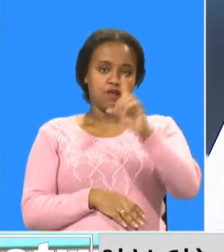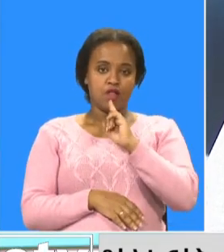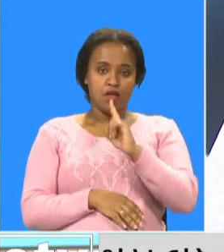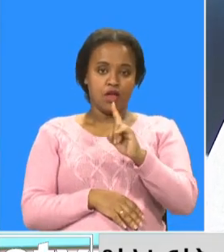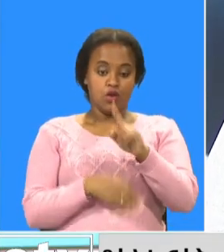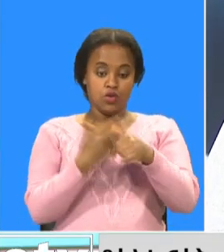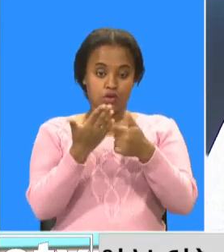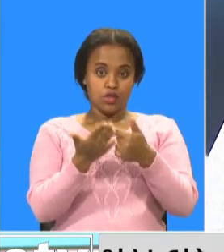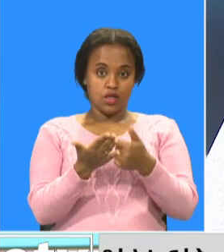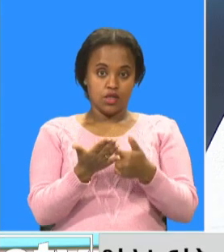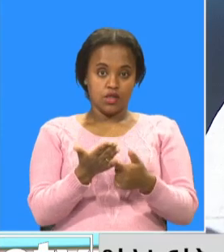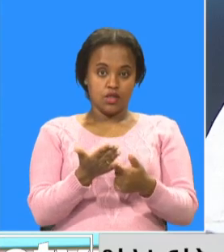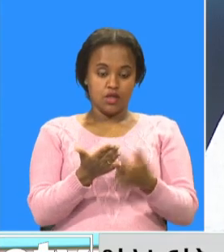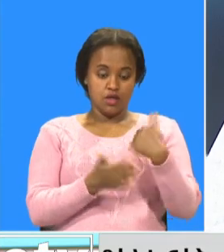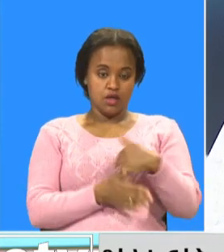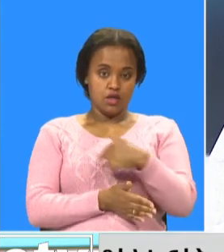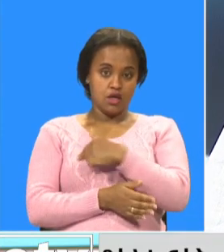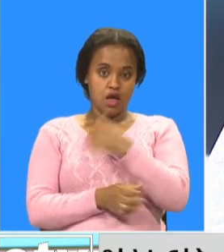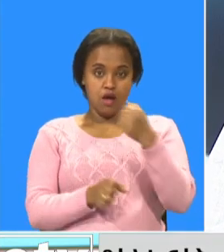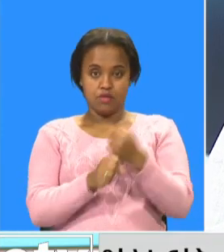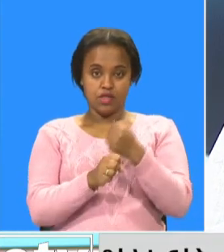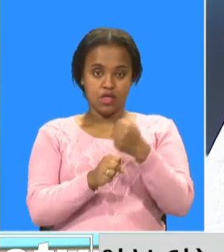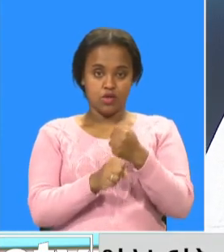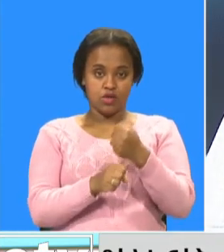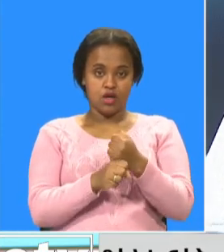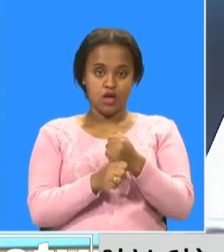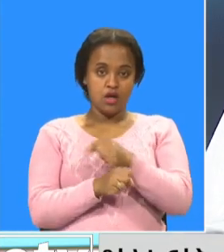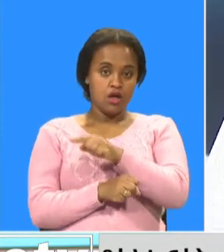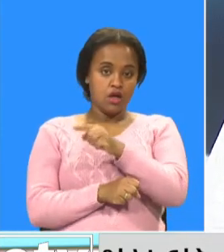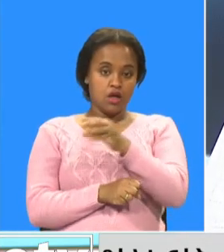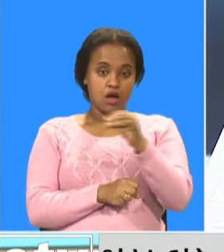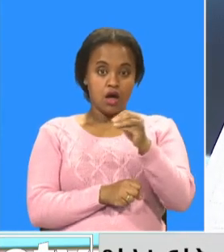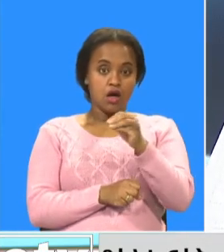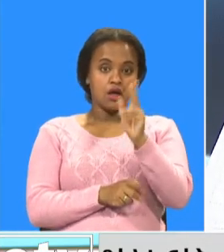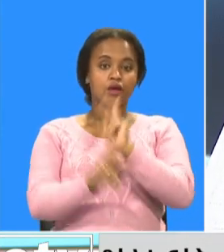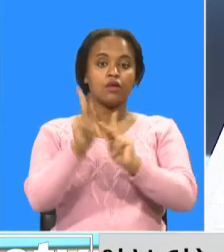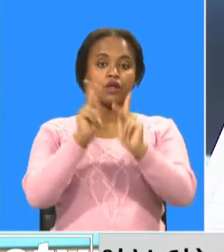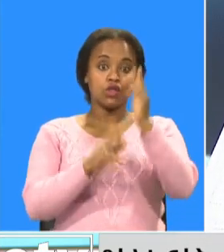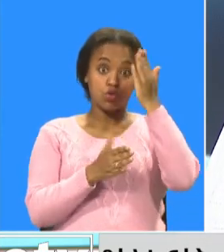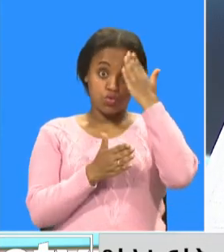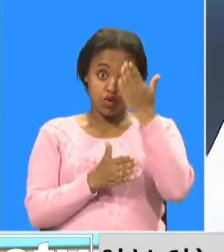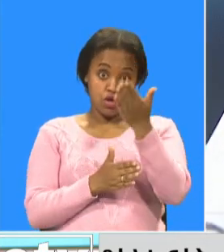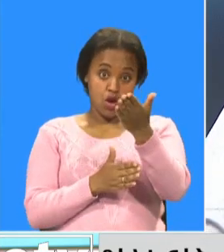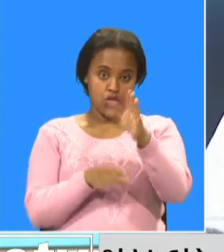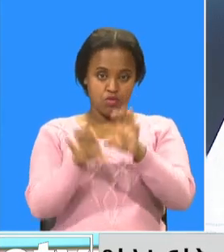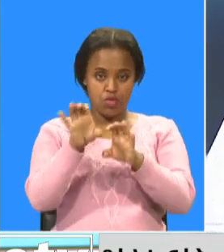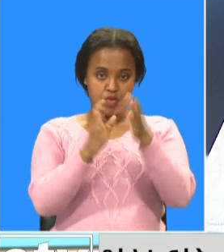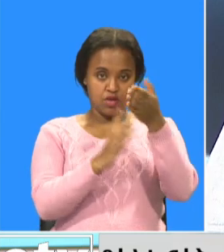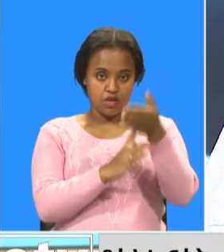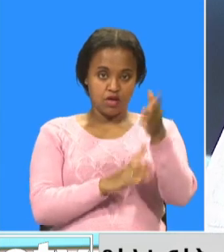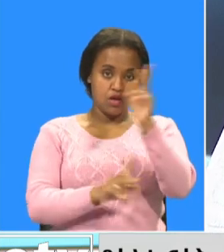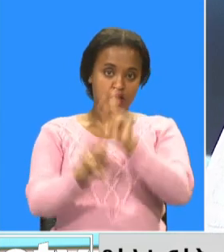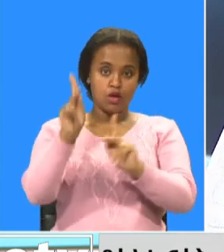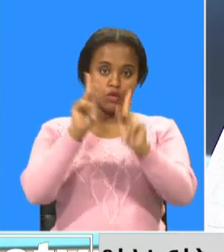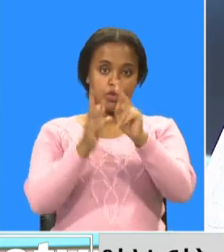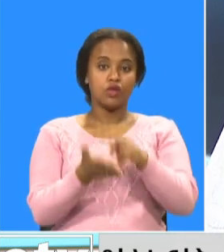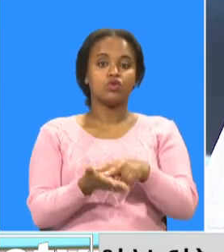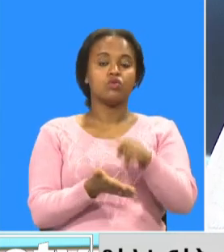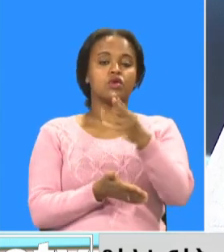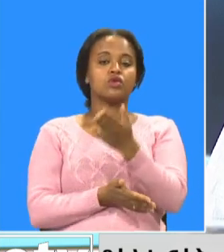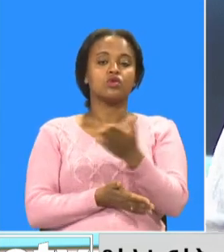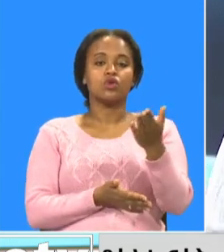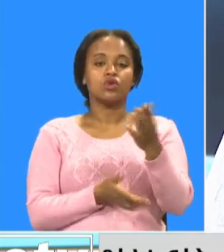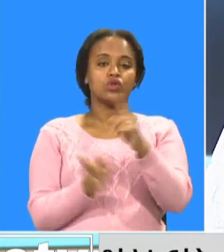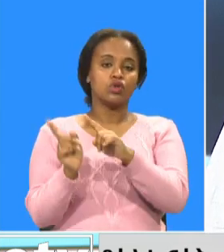ነው። ስለዚህ እኛ የምንሰራው ስራ እና ህብረተሰቡ እንዲያቅ በማድረግ ረገድ ከህብረተሰቡ የሚነሱትን ጉዳዮች